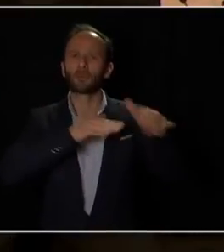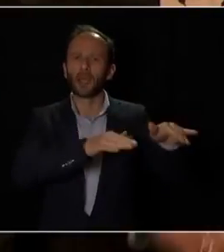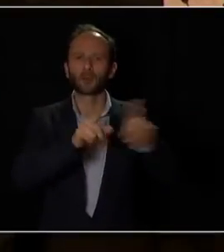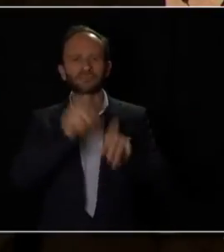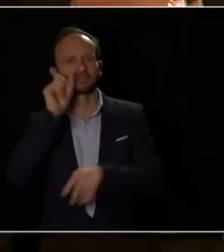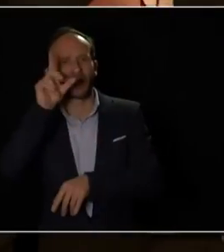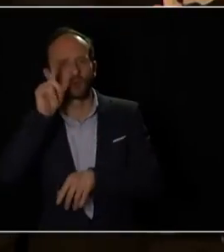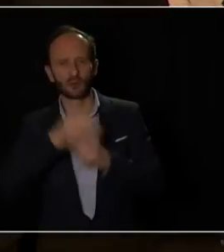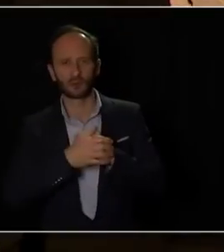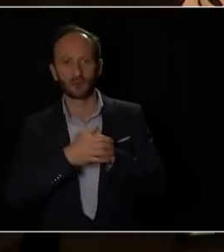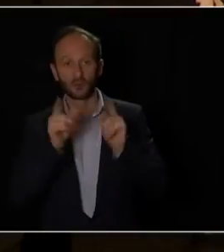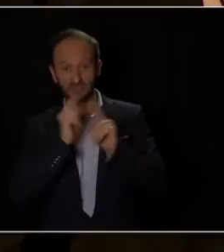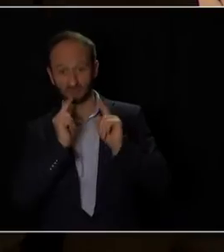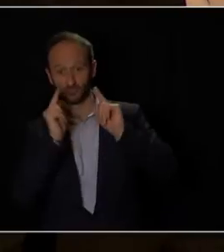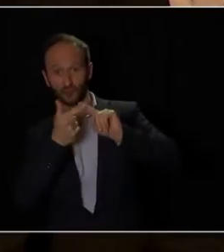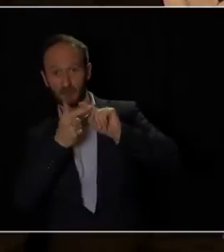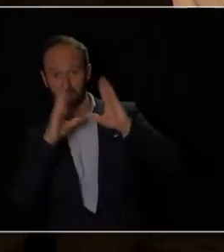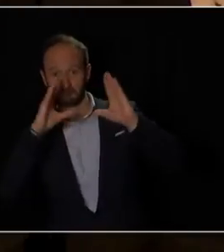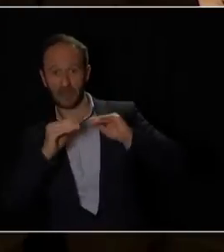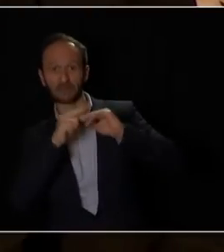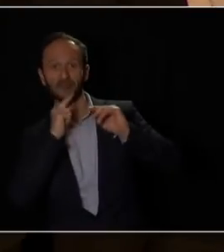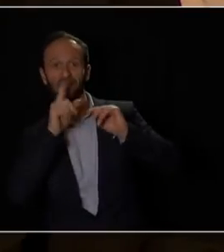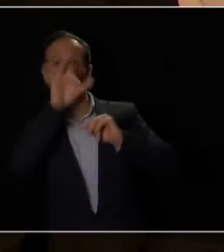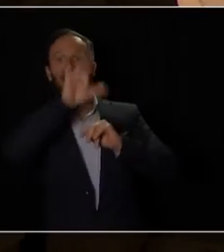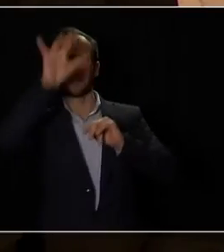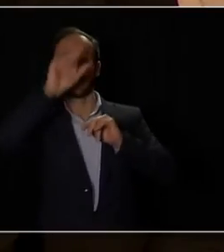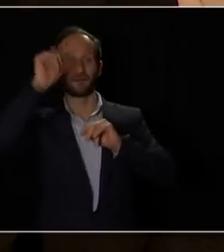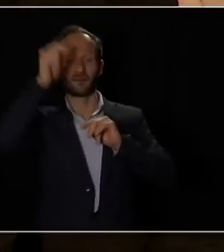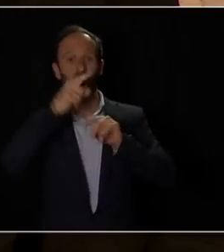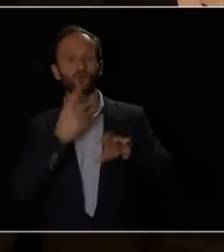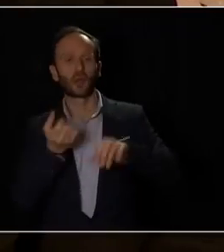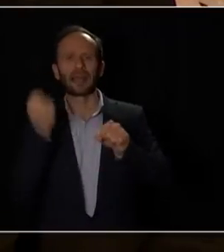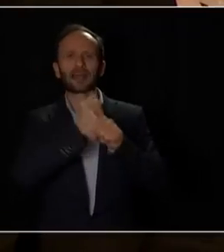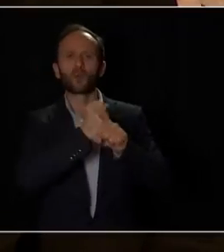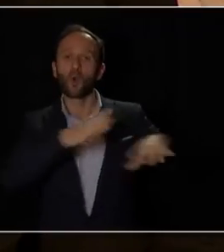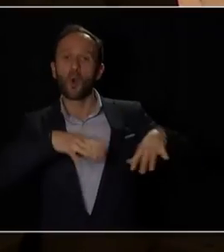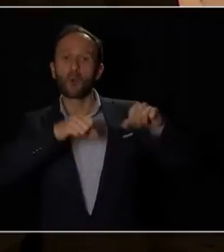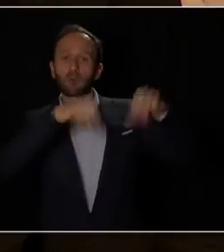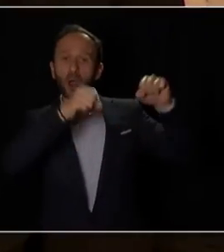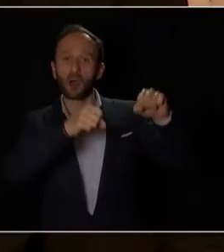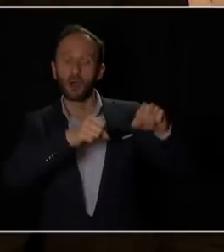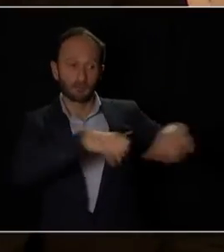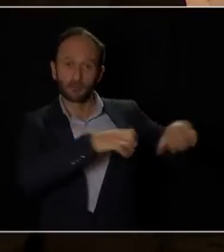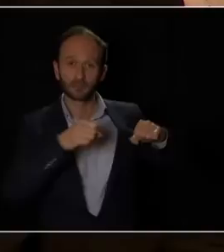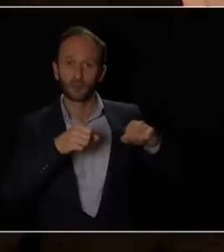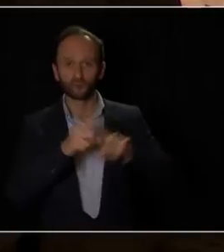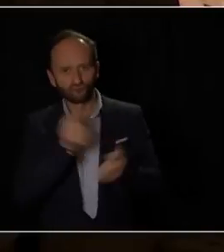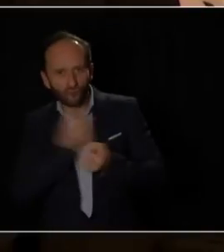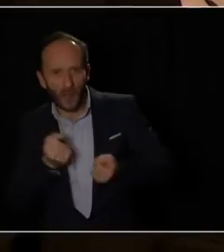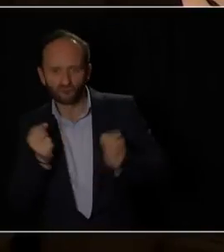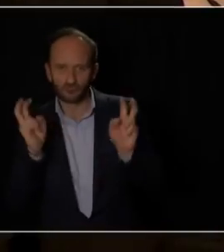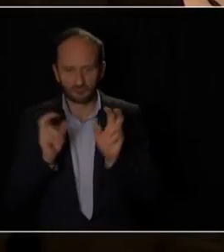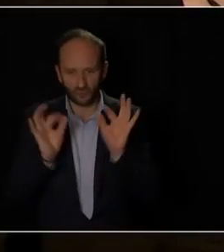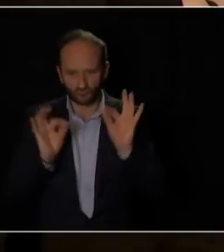deuxième position, juste derrière Lille, pour l'endroit où se crée le plus d'emplois, où le chômage est plus mesuré qu'ailleurs, même s'il est